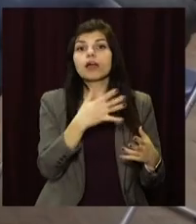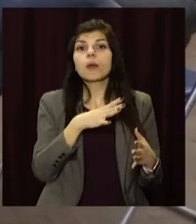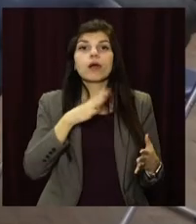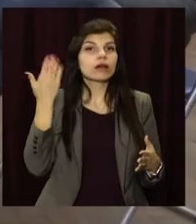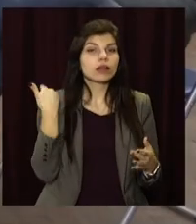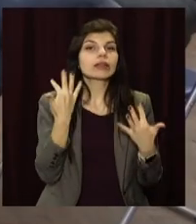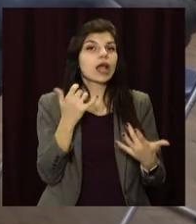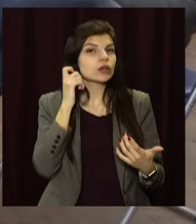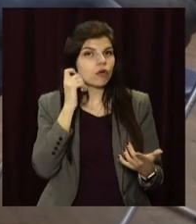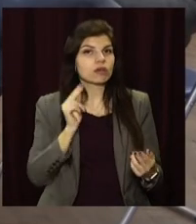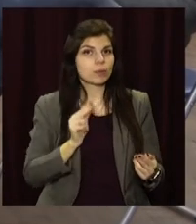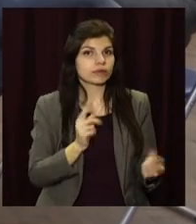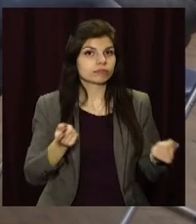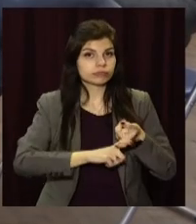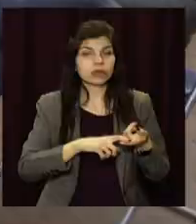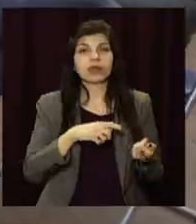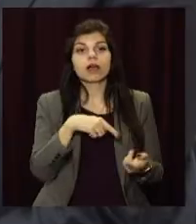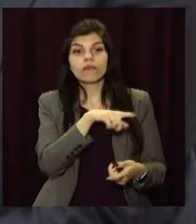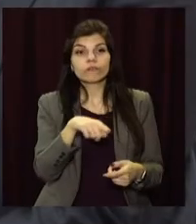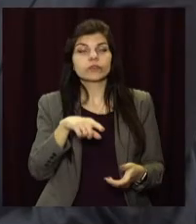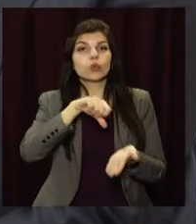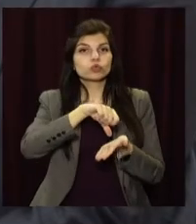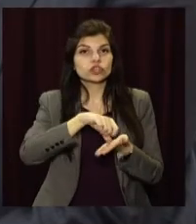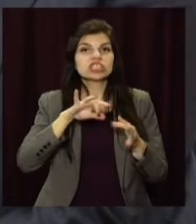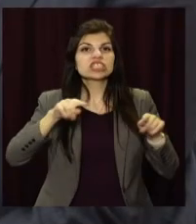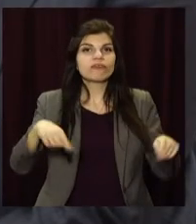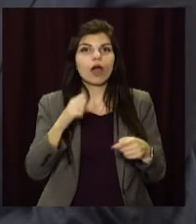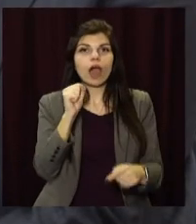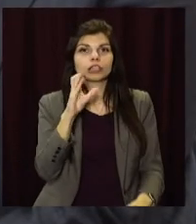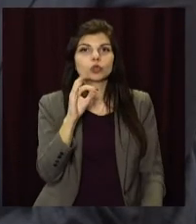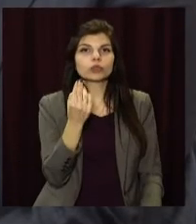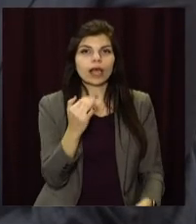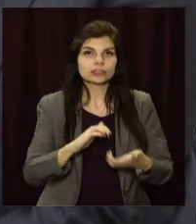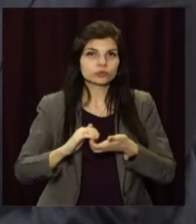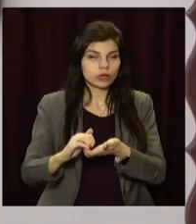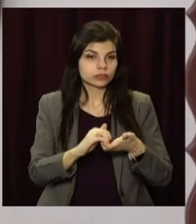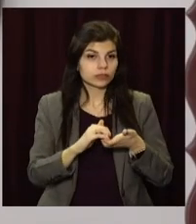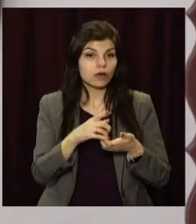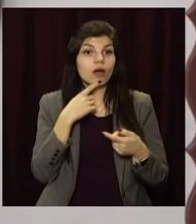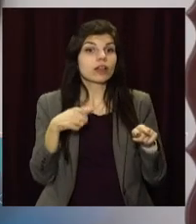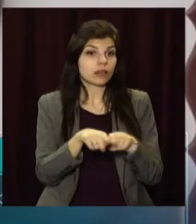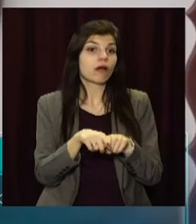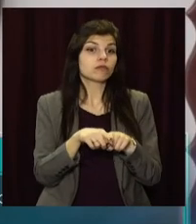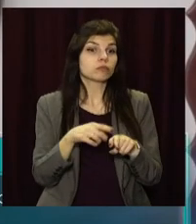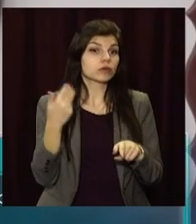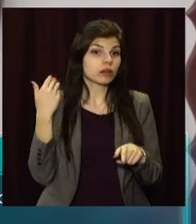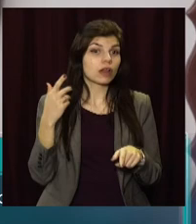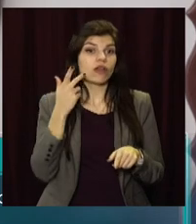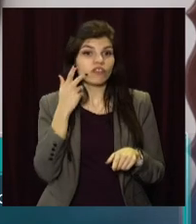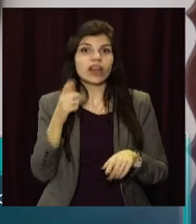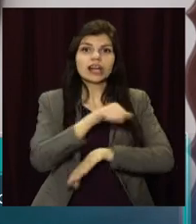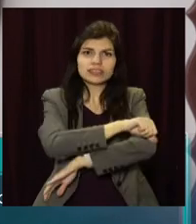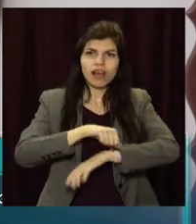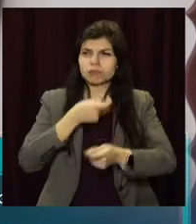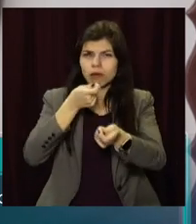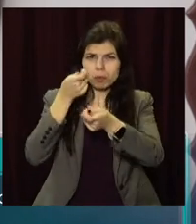вона співпрацює кілька років. Вона – учасниця робочої групи зі створення асоціації. Так сталося, що вона виставлялася завжди за